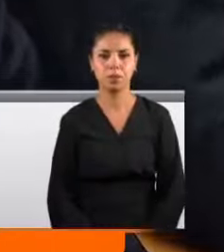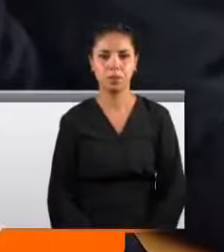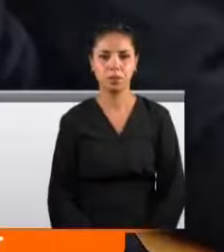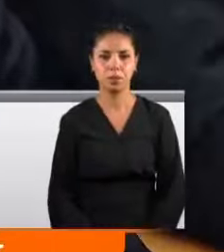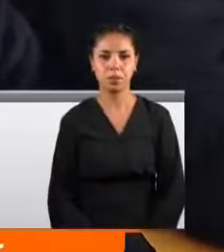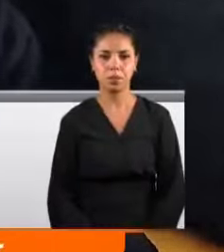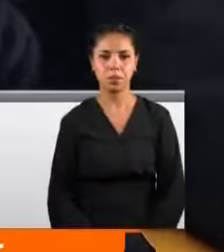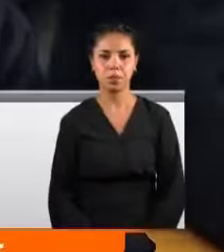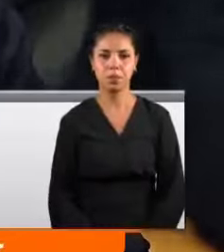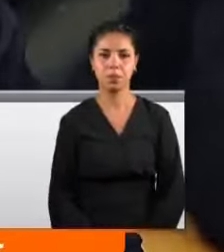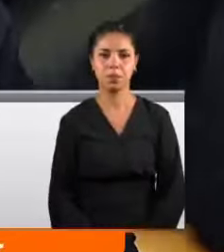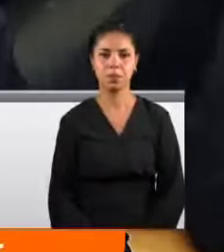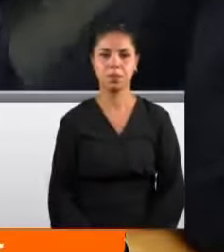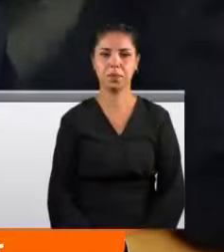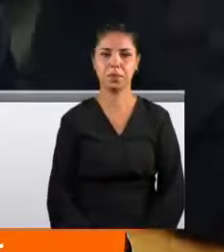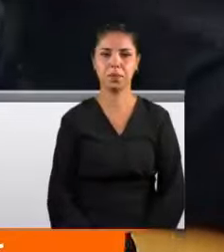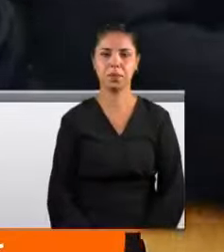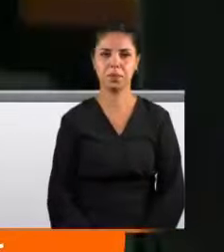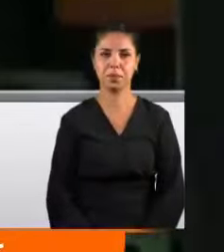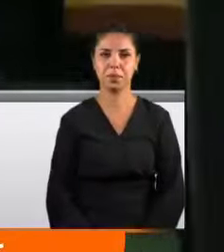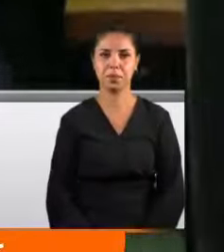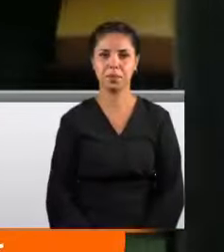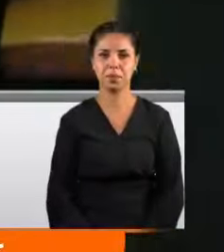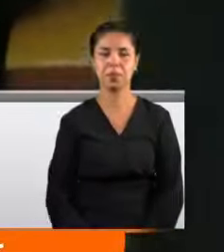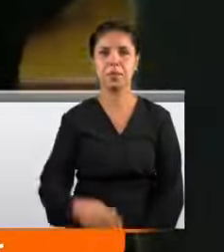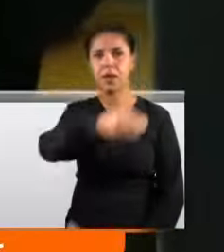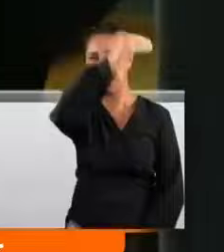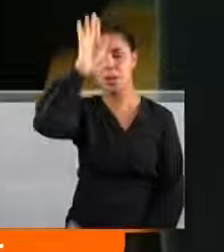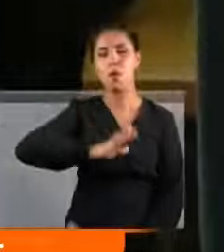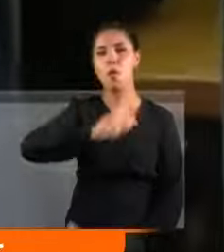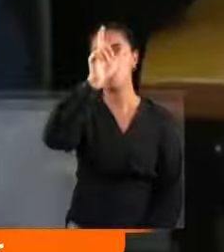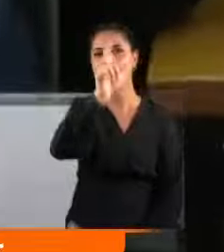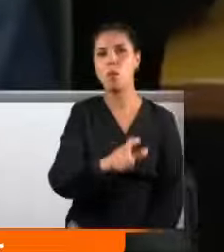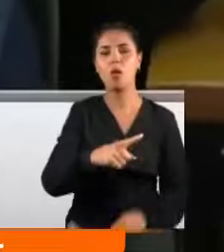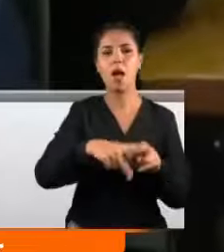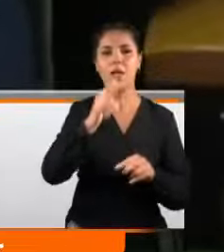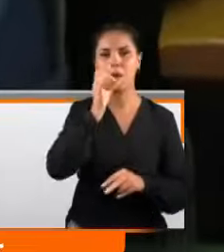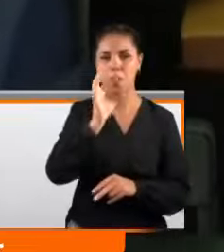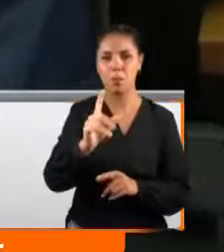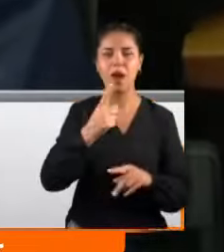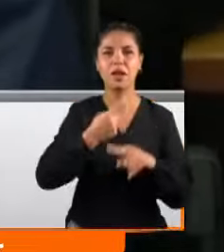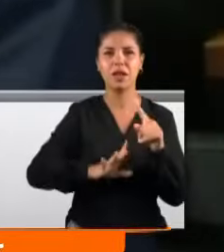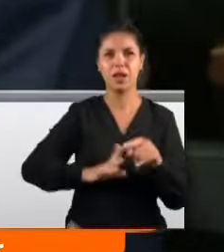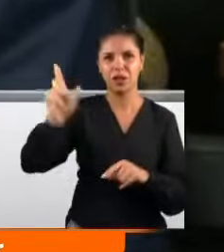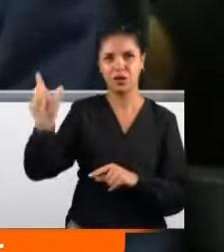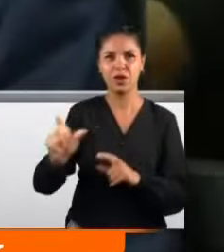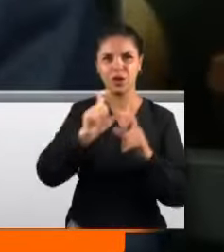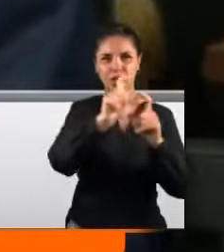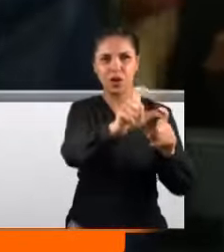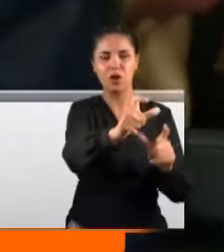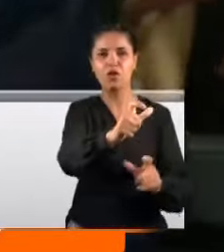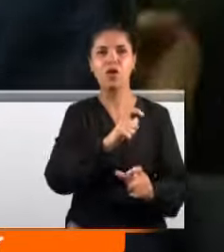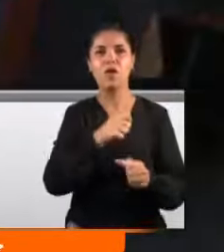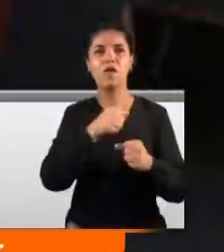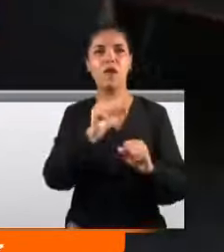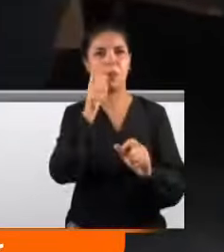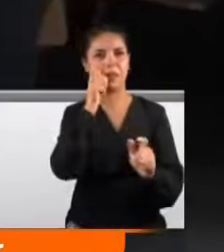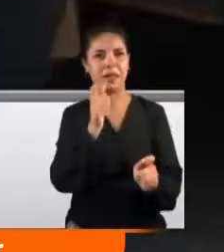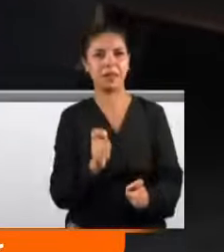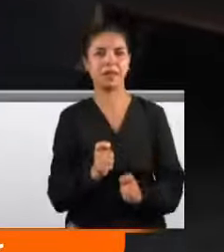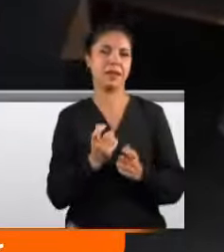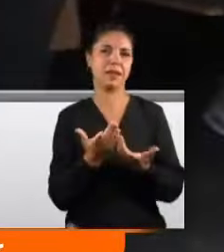O konuda bu soruyu kendisine sorarsanız daha güzel olur. İmamoğlu'nun ATV Haber'in Kılıçdaroğlu sorusunu geçiştirmesi de dikkat çekti.